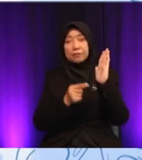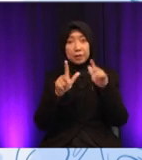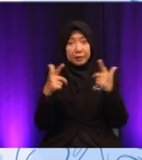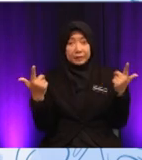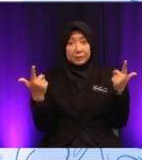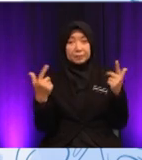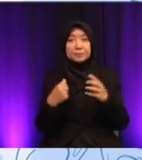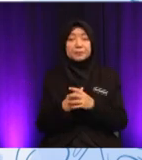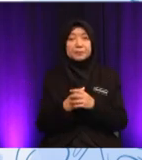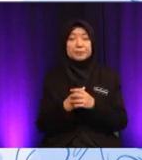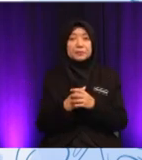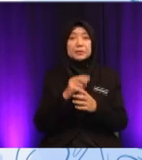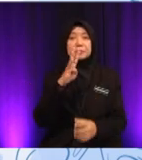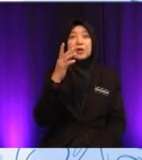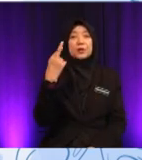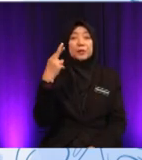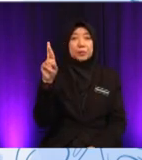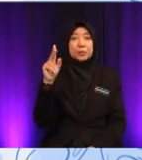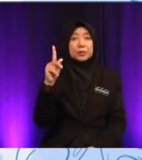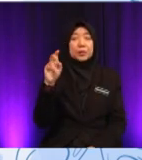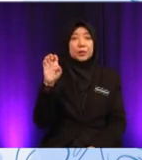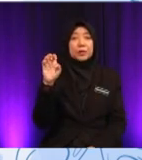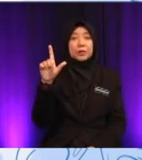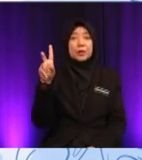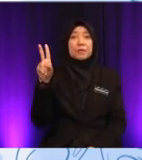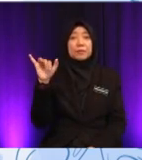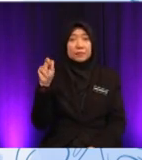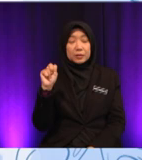yang ini 4000 Kelvin dia tak berapa